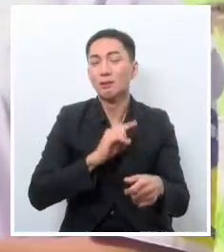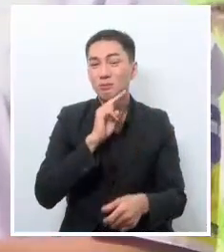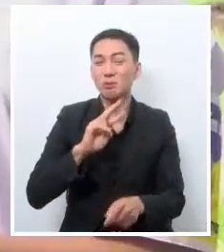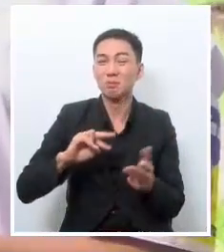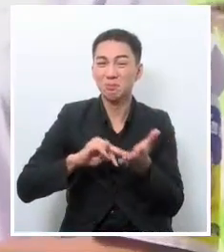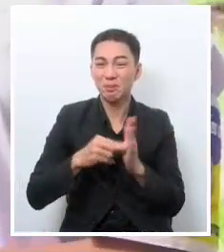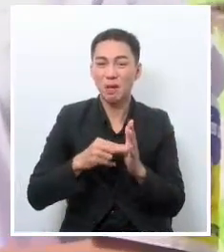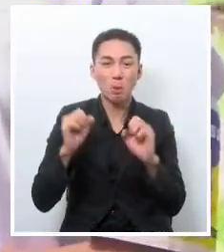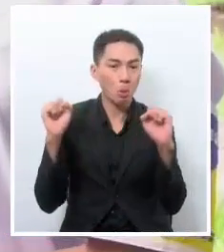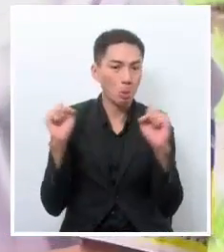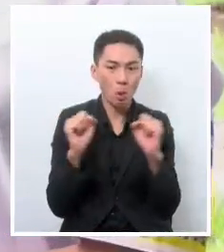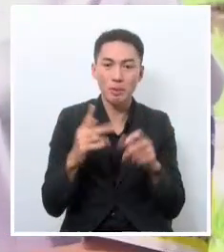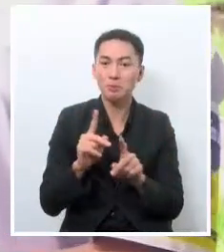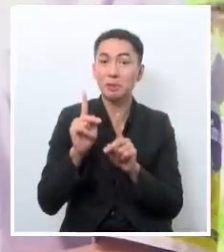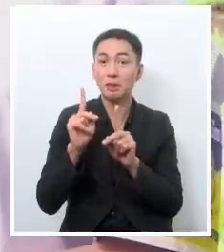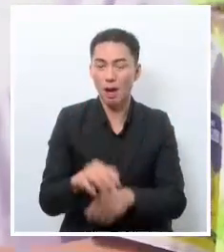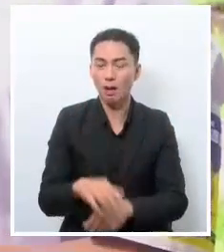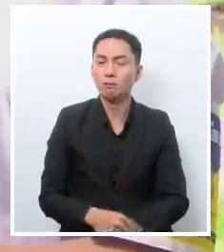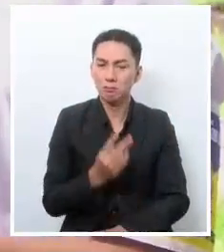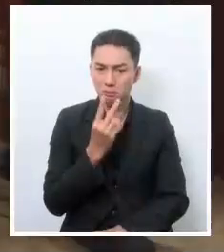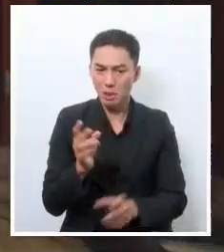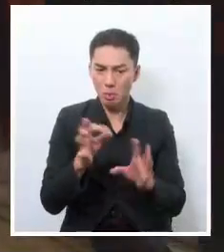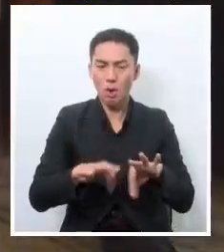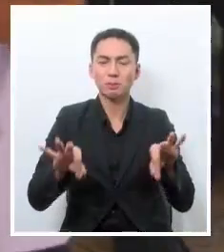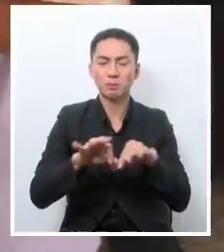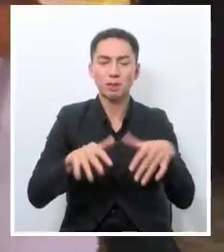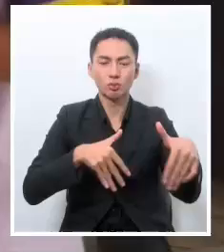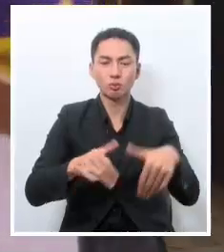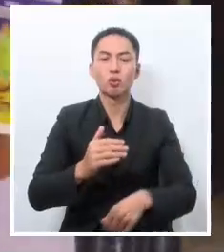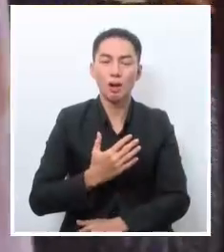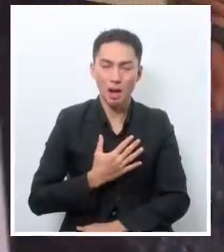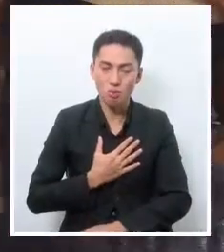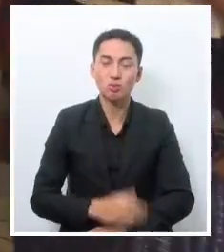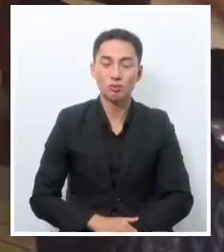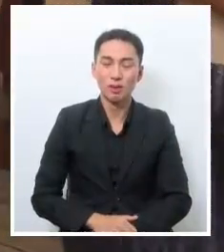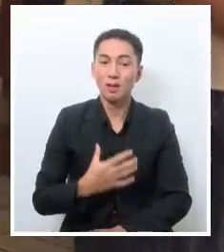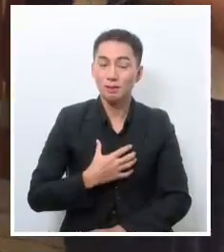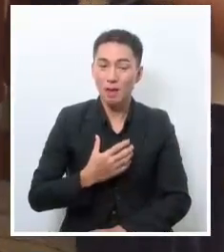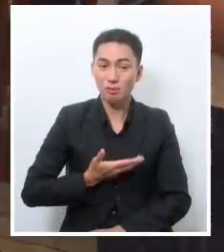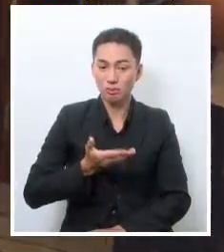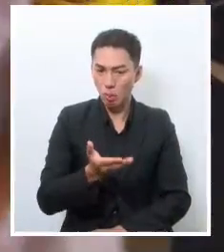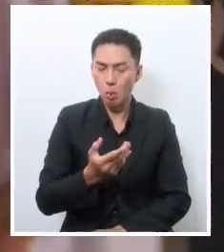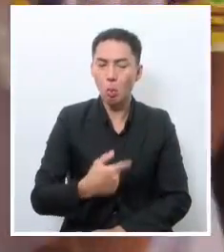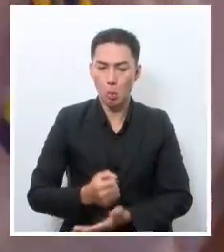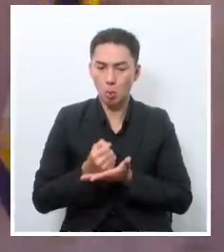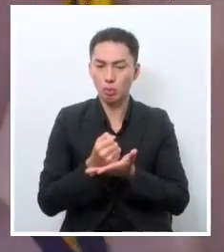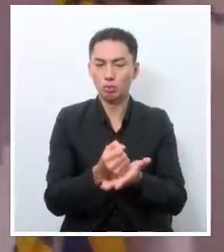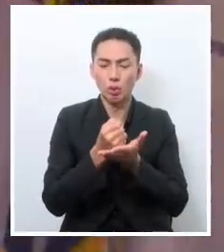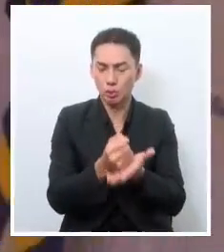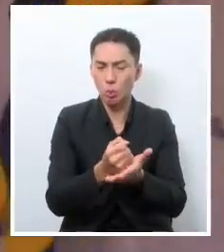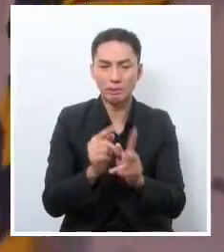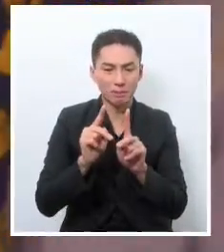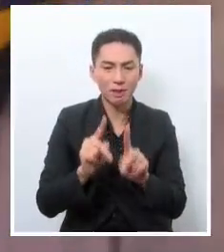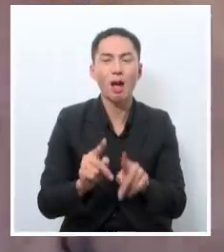ไม่กลัวแล้วก็เห็นความสำคัญของหมู่บ้านของพวกเราพวกเราอยากให้ทุกคนได้รู้ค่ะว่าพระองค์เนี่ยทรงมีความกล้าหาญมากแค่